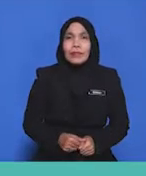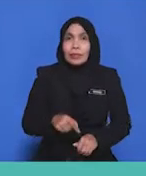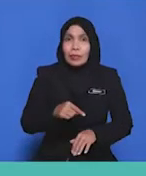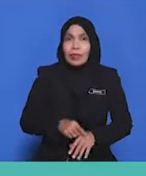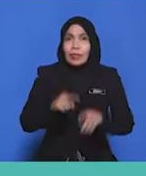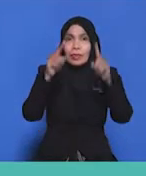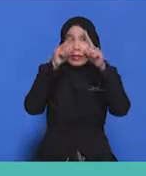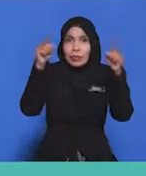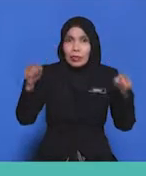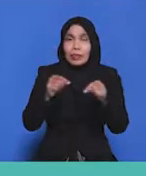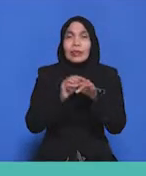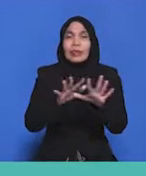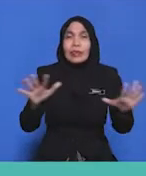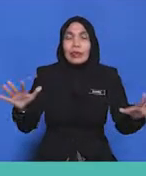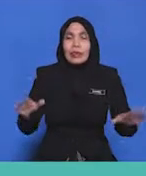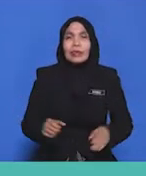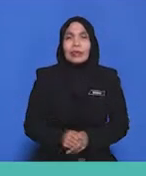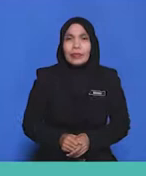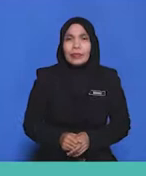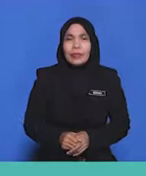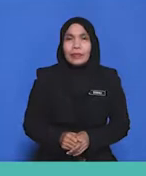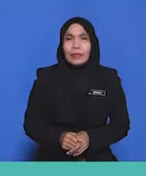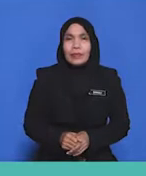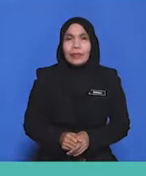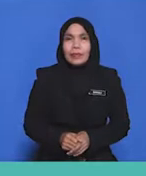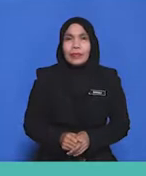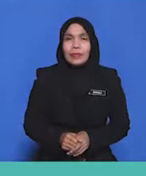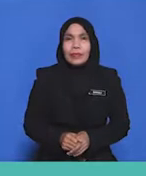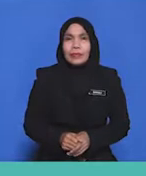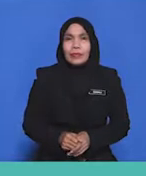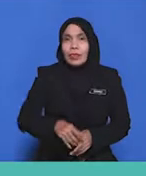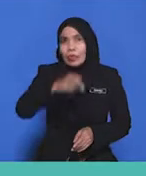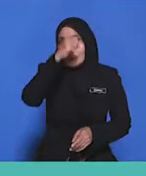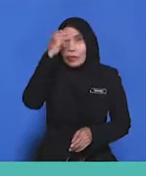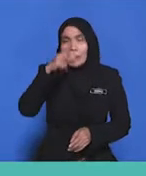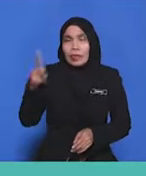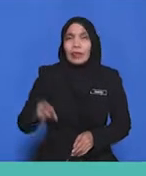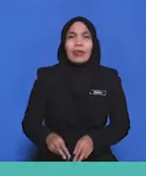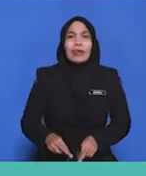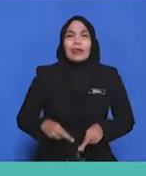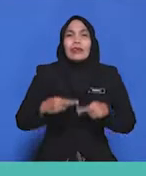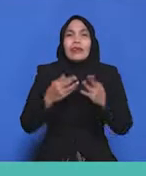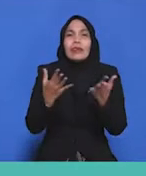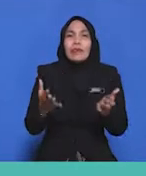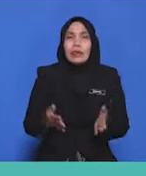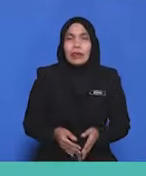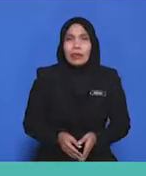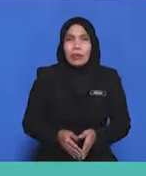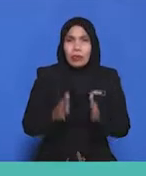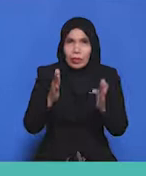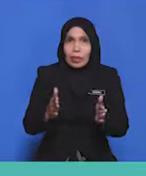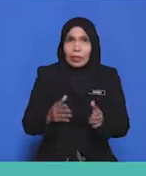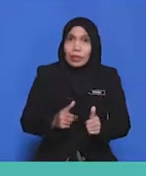dan sebagainya telah mempengaruhi individu untuk menyertai acara sukan berkenaan. Ia